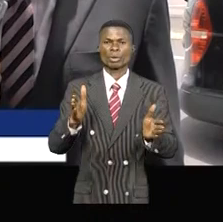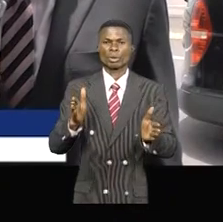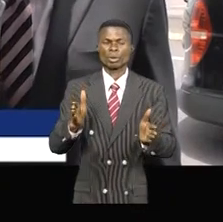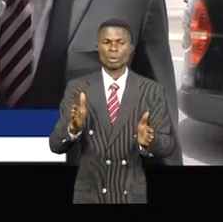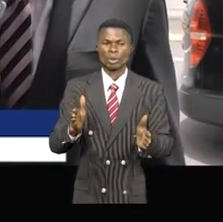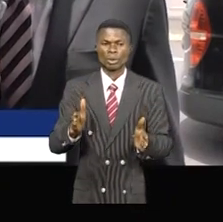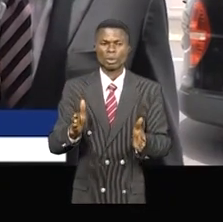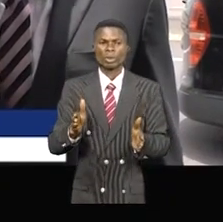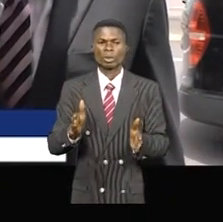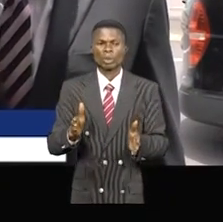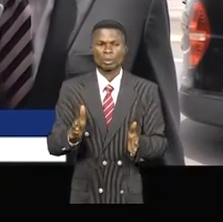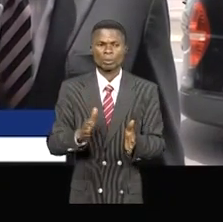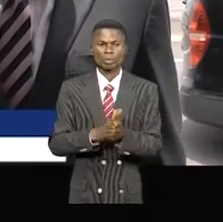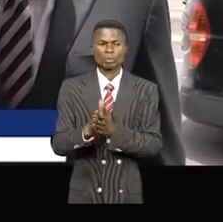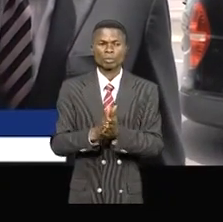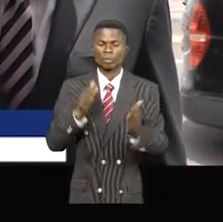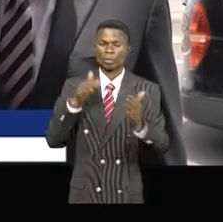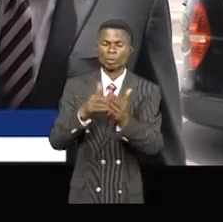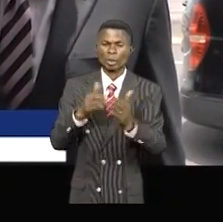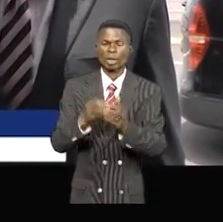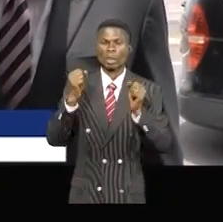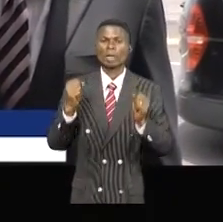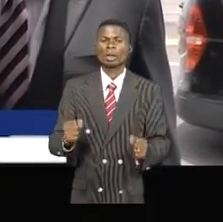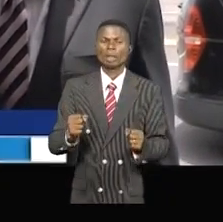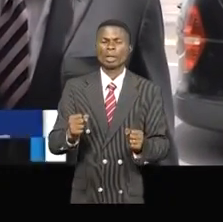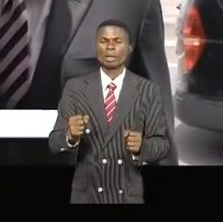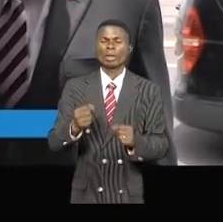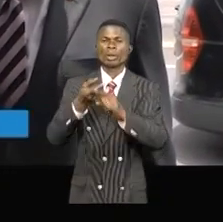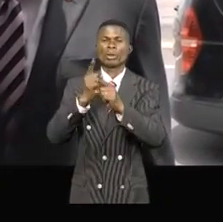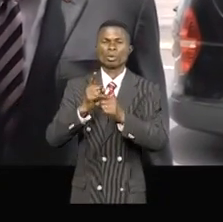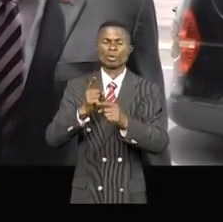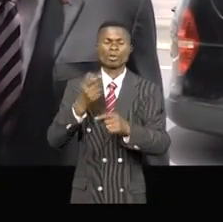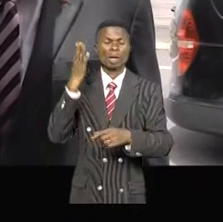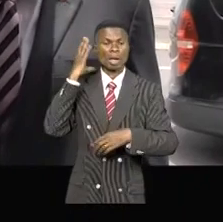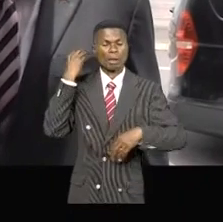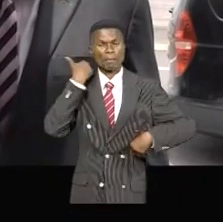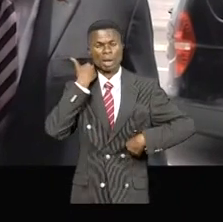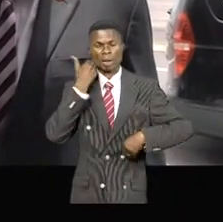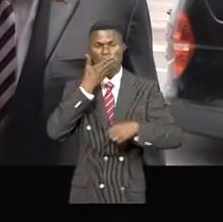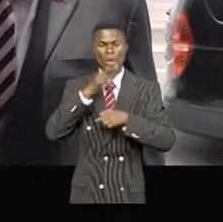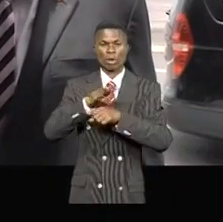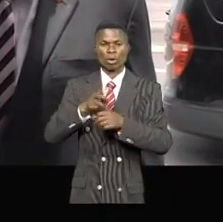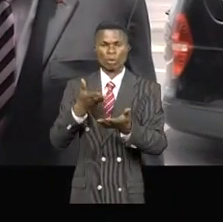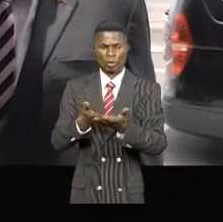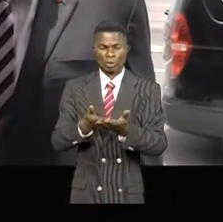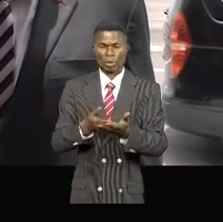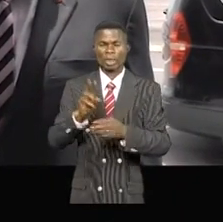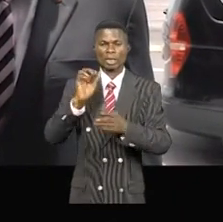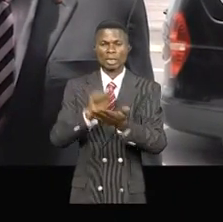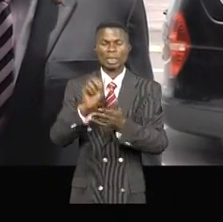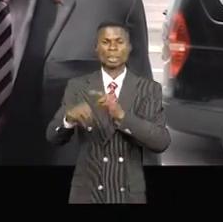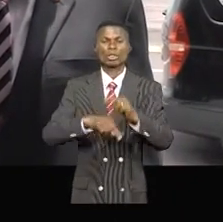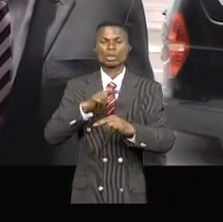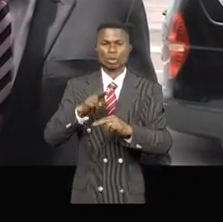sous la menace de l'instabilité causée par la COVID-19. Il est tout à fait normal